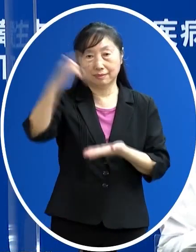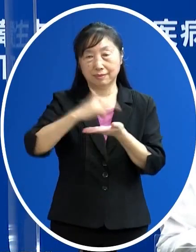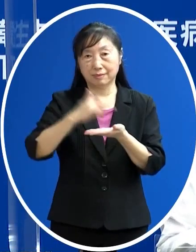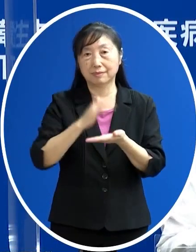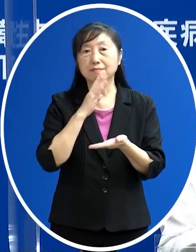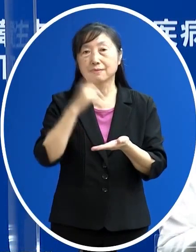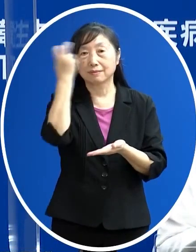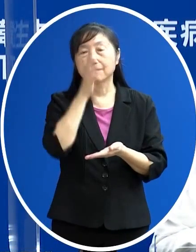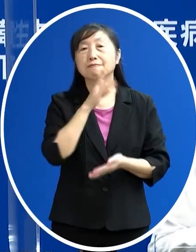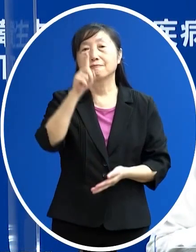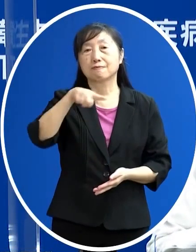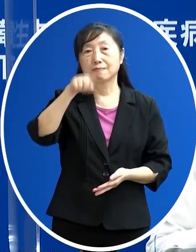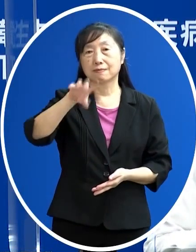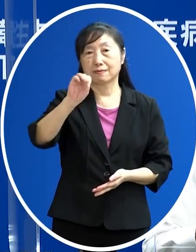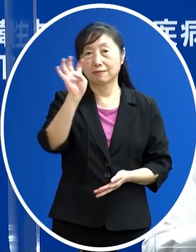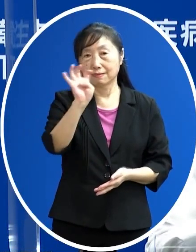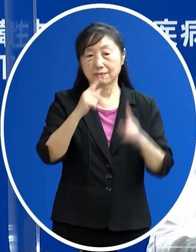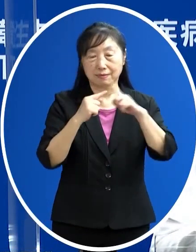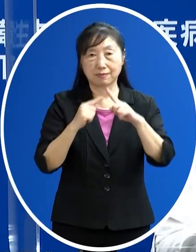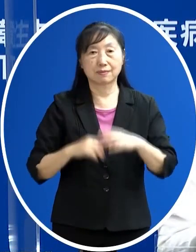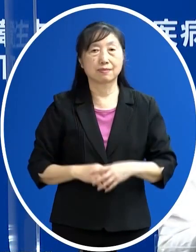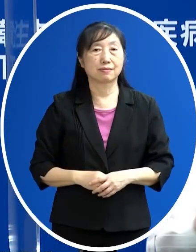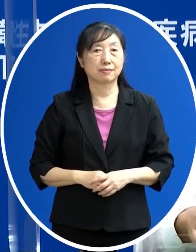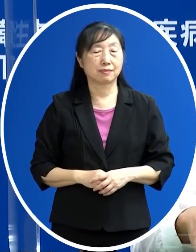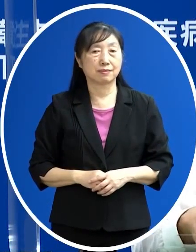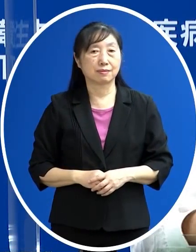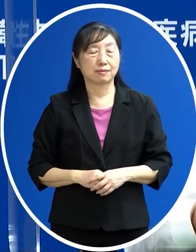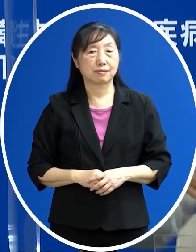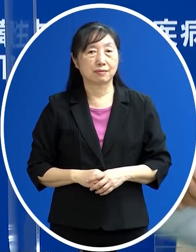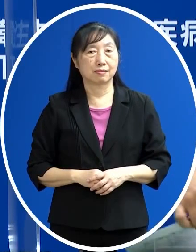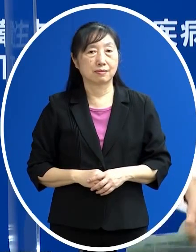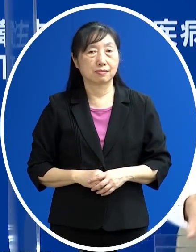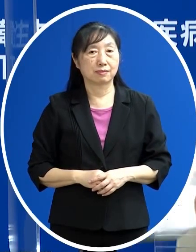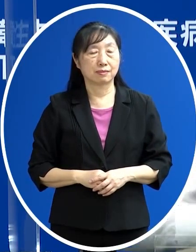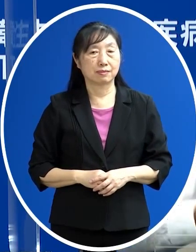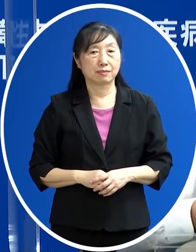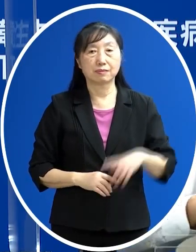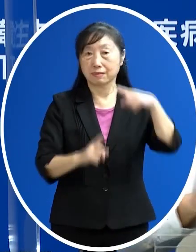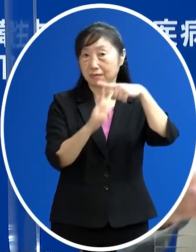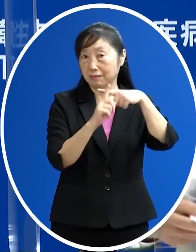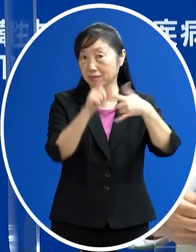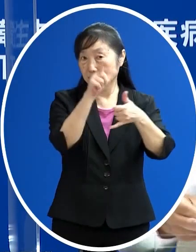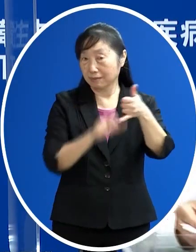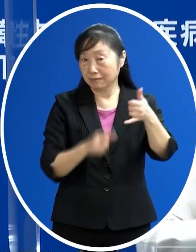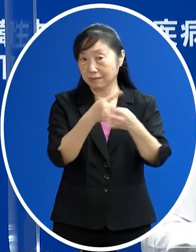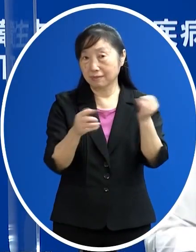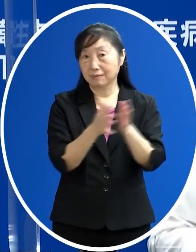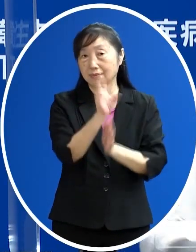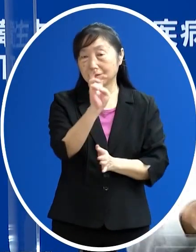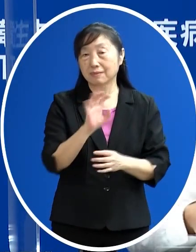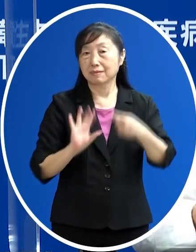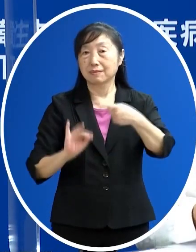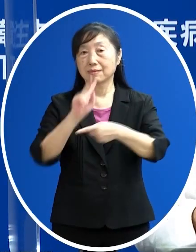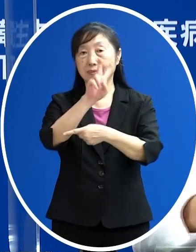有筛检了1040个这个实际的一个人数，那阳性数有30，那阳